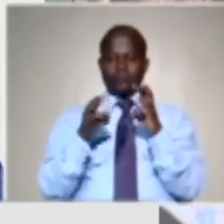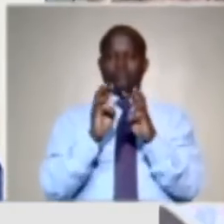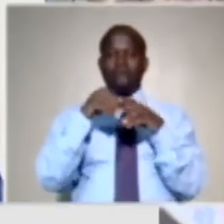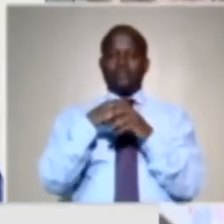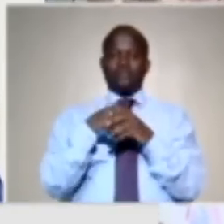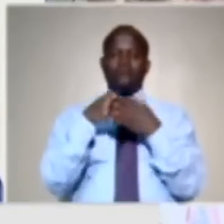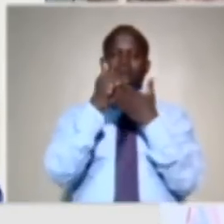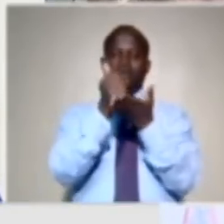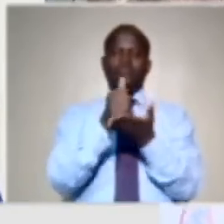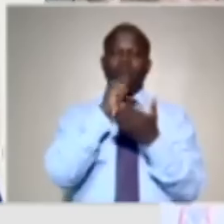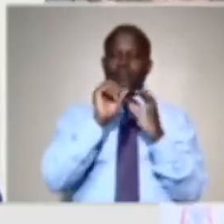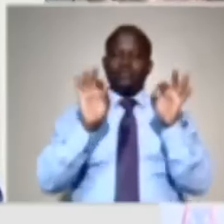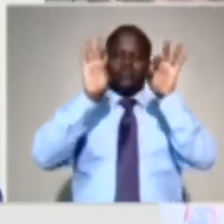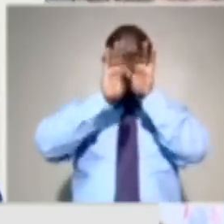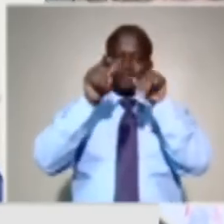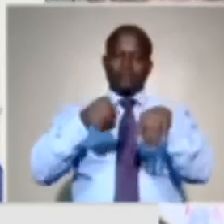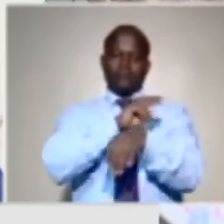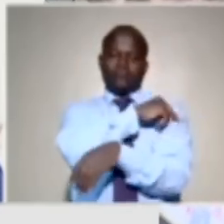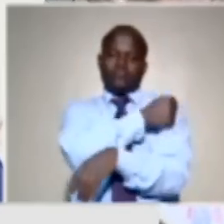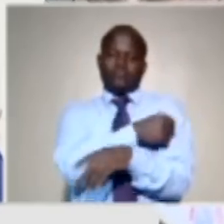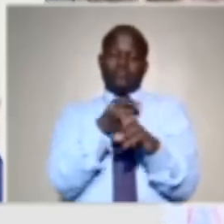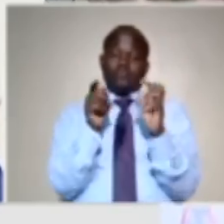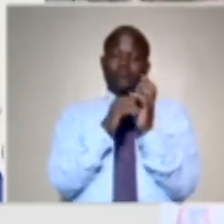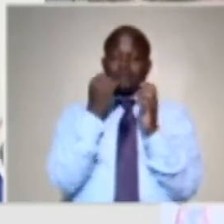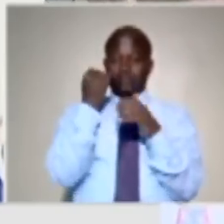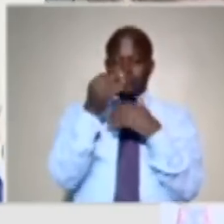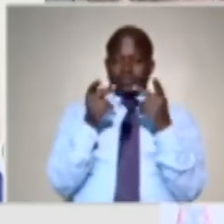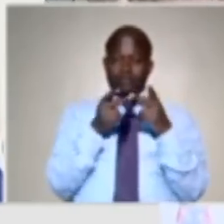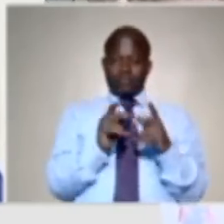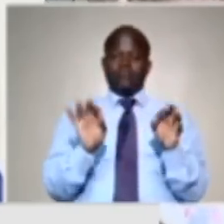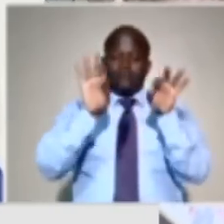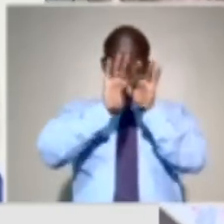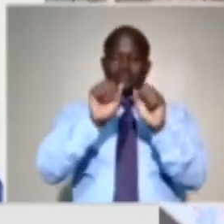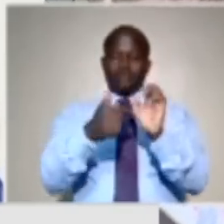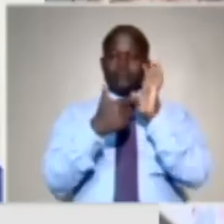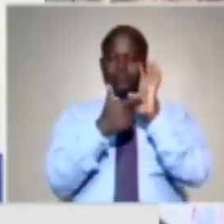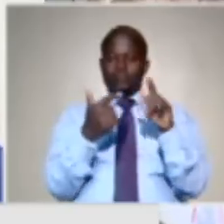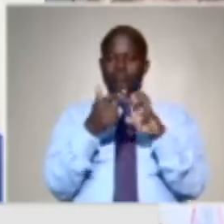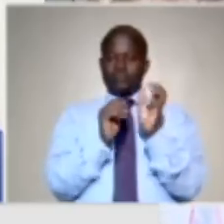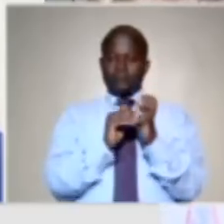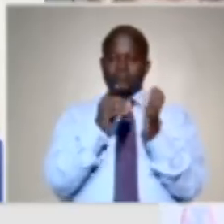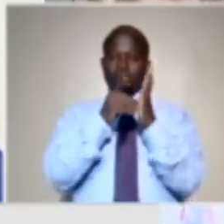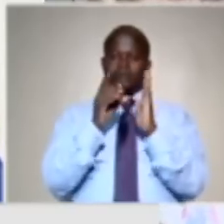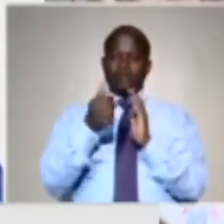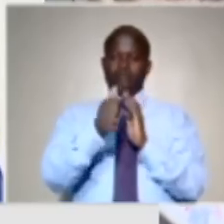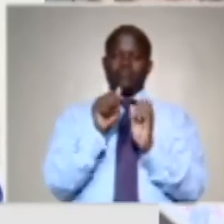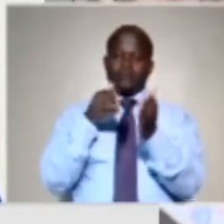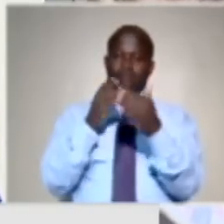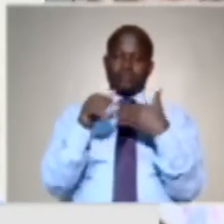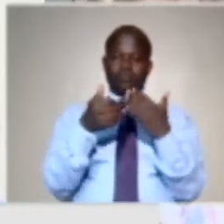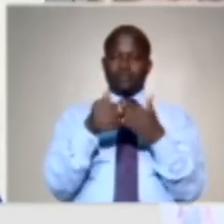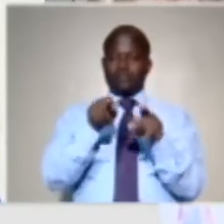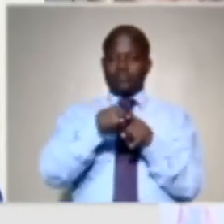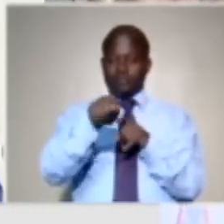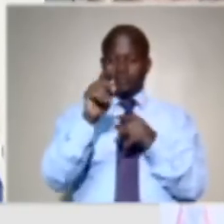ubwo buryo igufasha bitabaye ngombwa kuza kwa muganga naho bibaye ngombwa ishobora kubikwereka nanone wa muganga wawe ubwo gukurikirana nawe